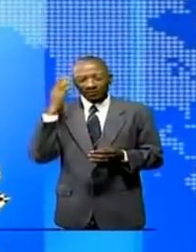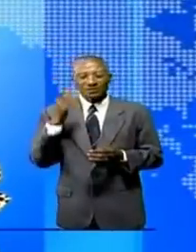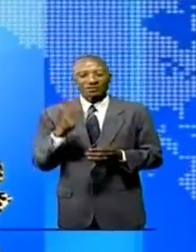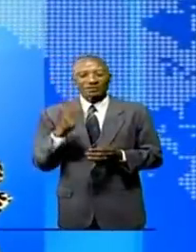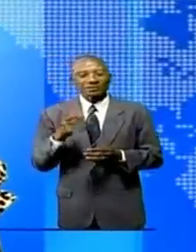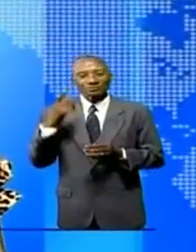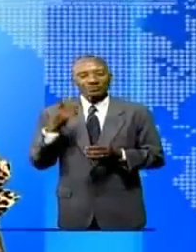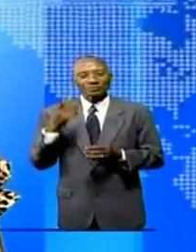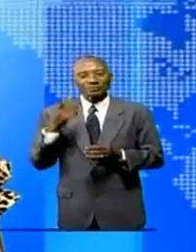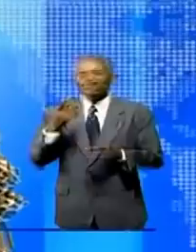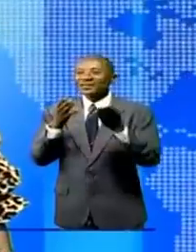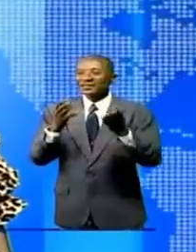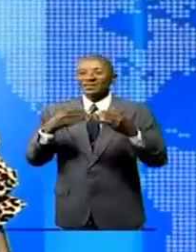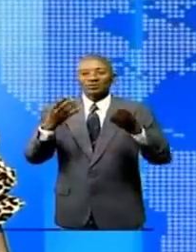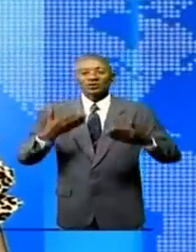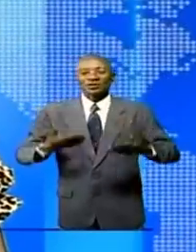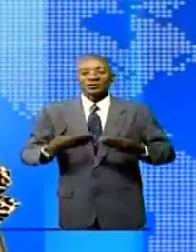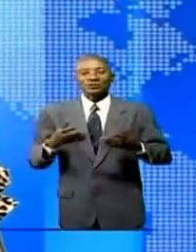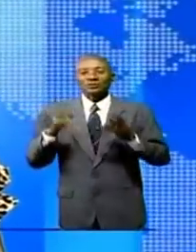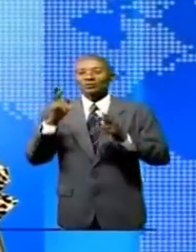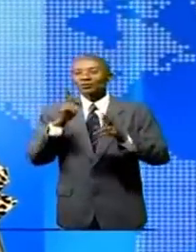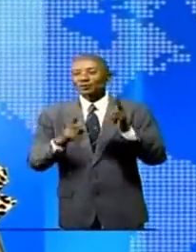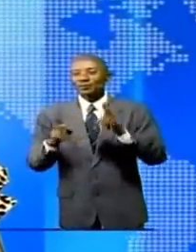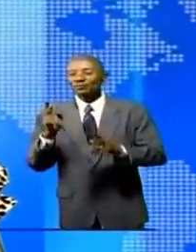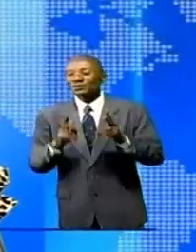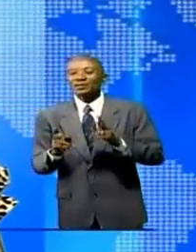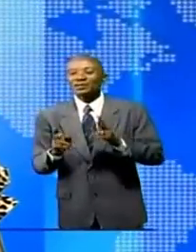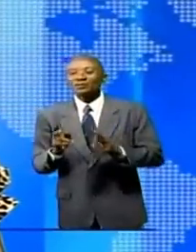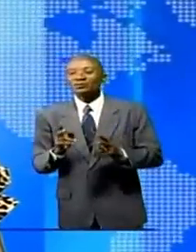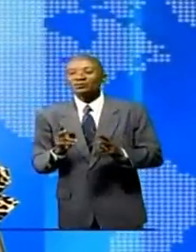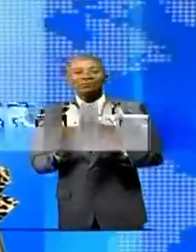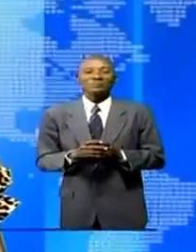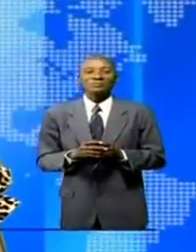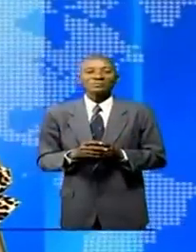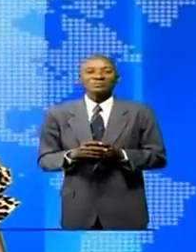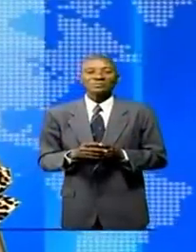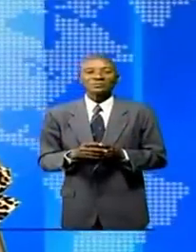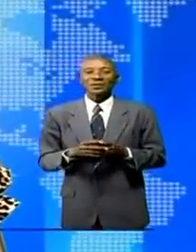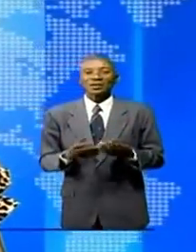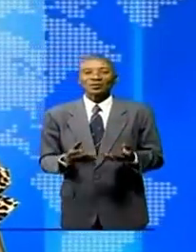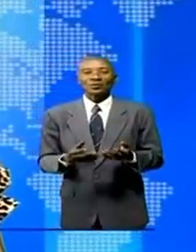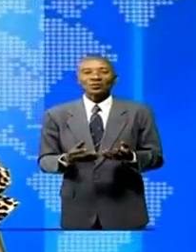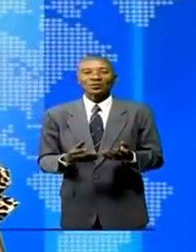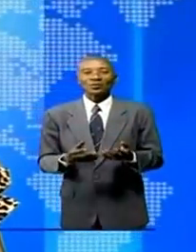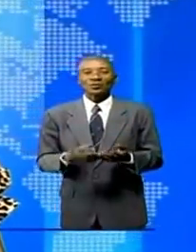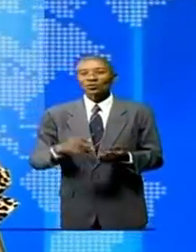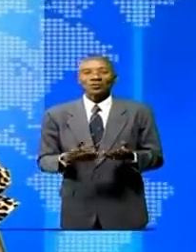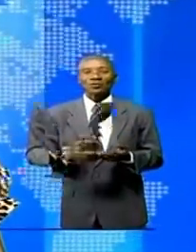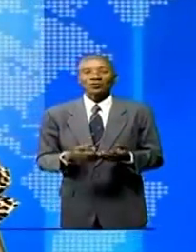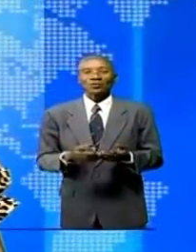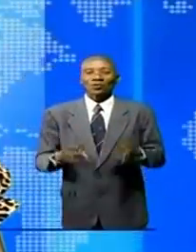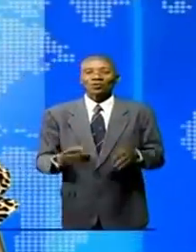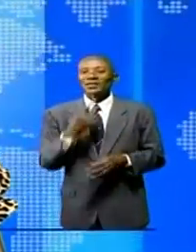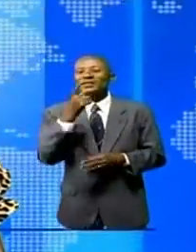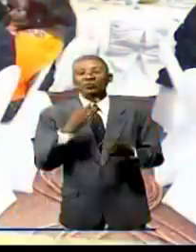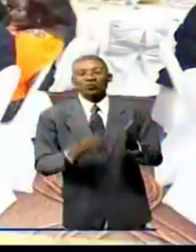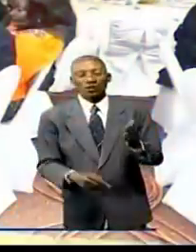rapport justement avec cette journée du 13 février, le directeur général de la RTNC, Belinde Bunga, a exprimé.